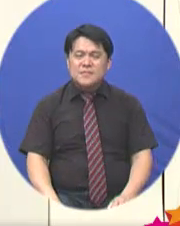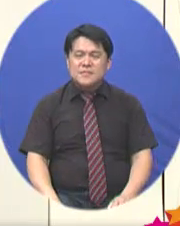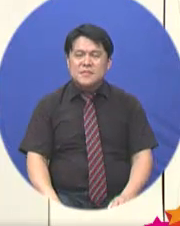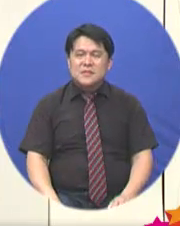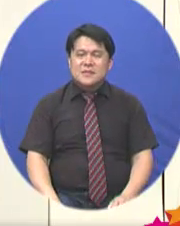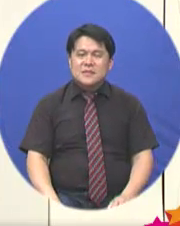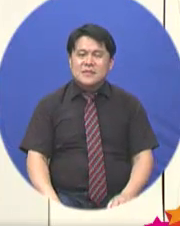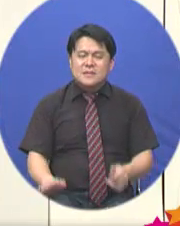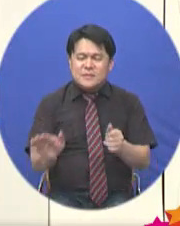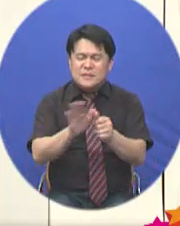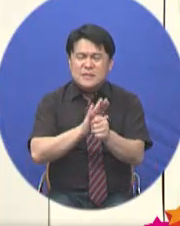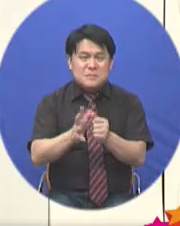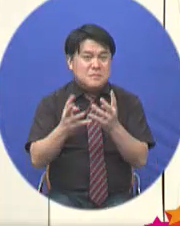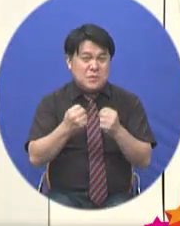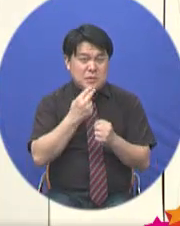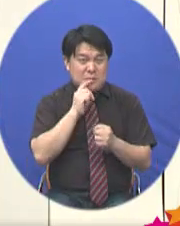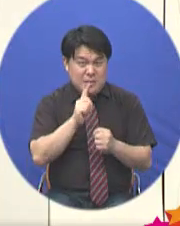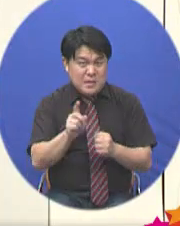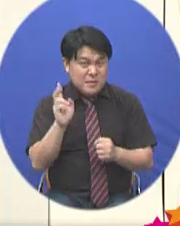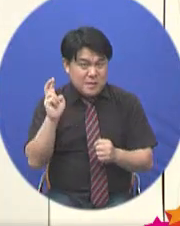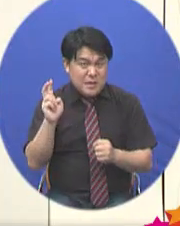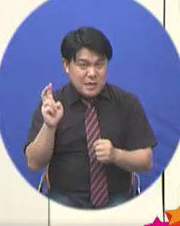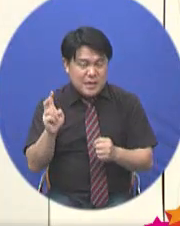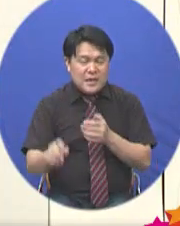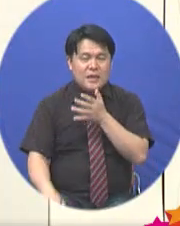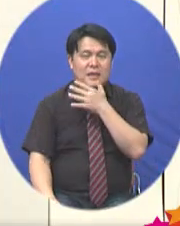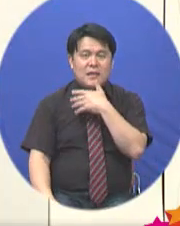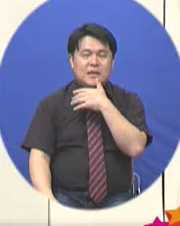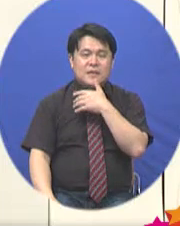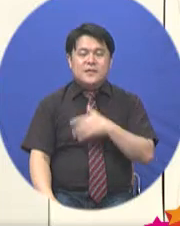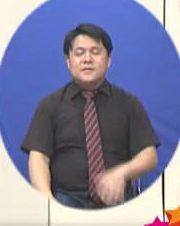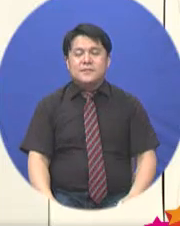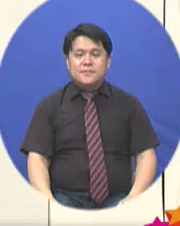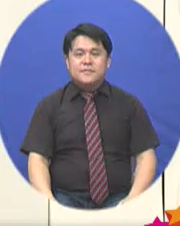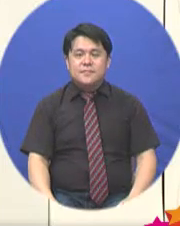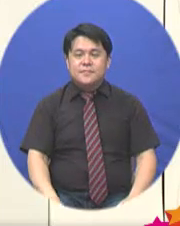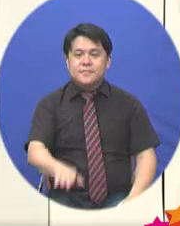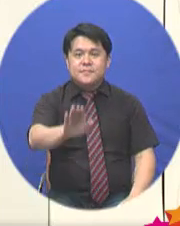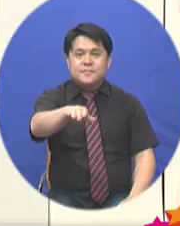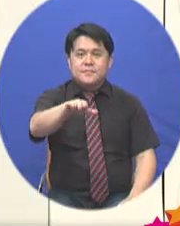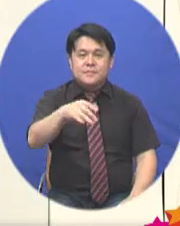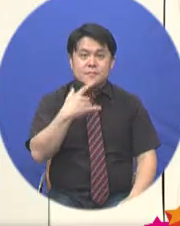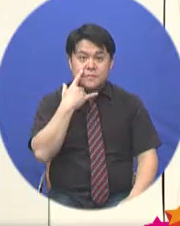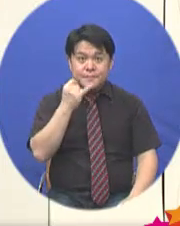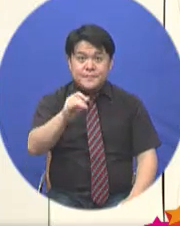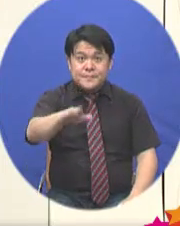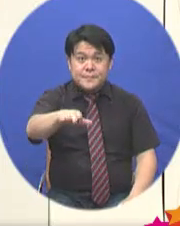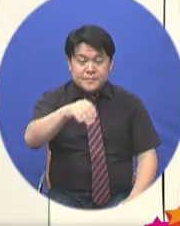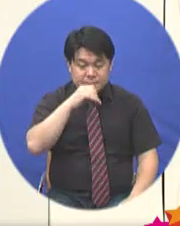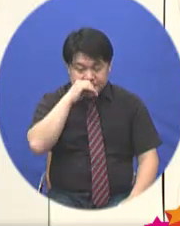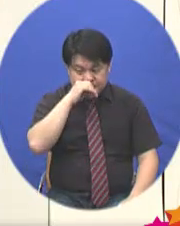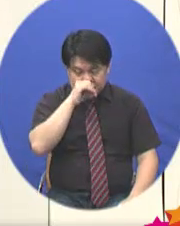덜 써주시는 모양인데요. 네네네. 네. 어쨌든 어머니 그러니까. 그래도 그렇게